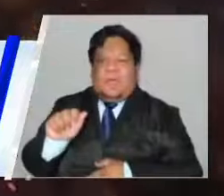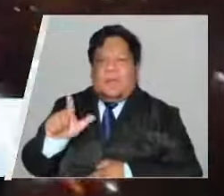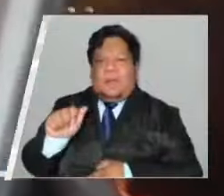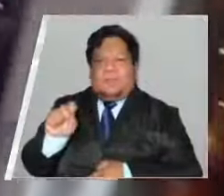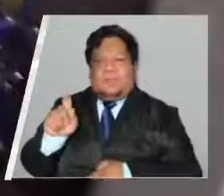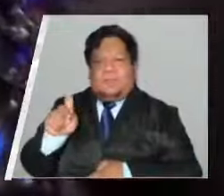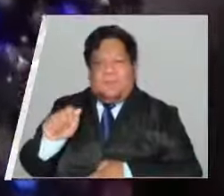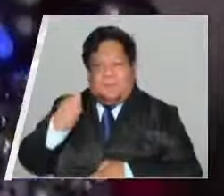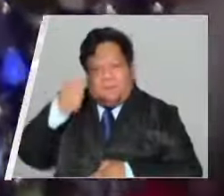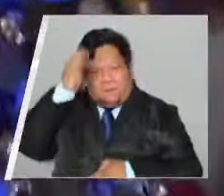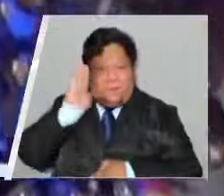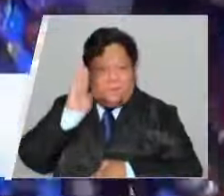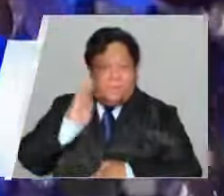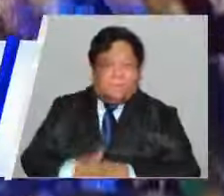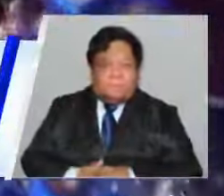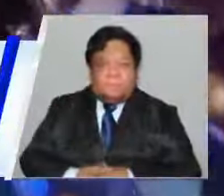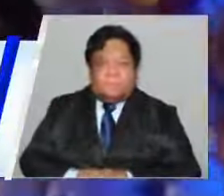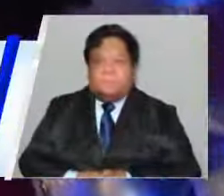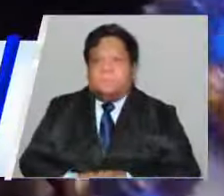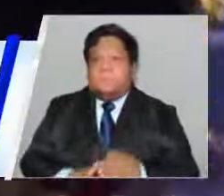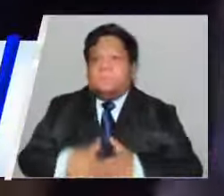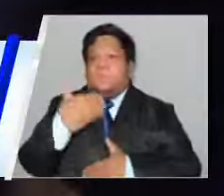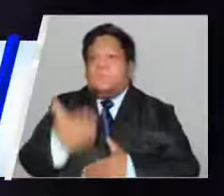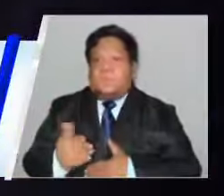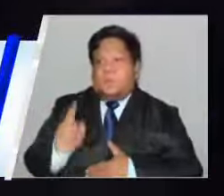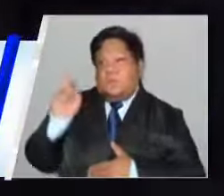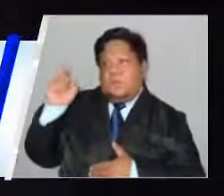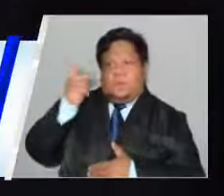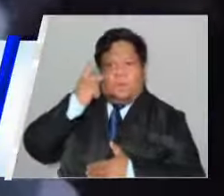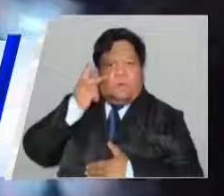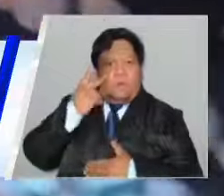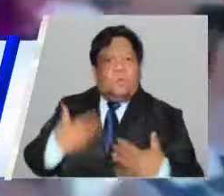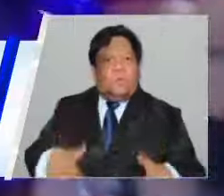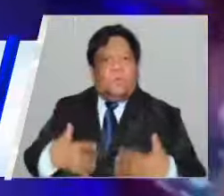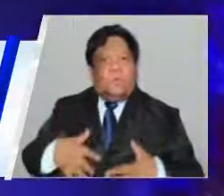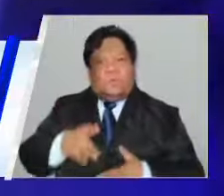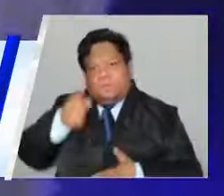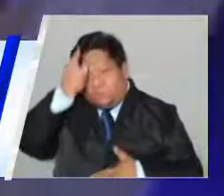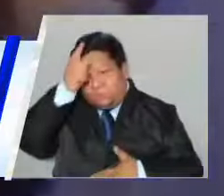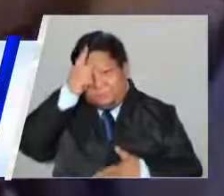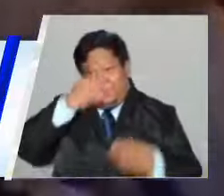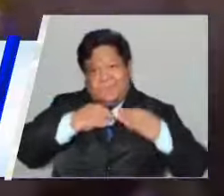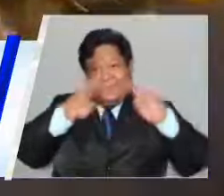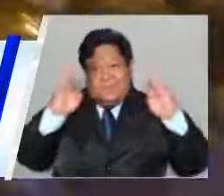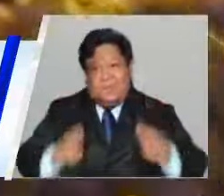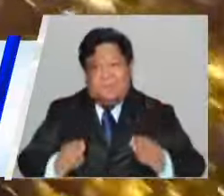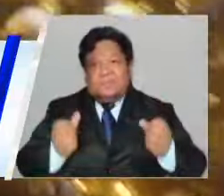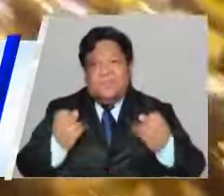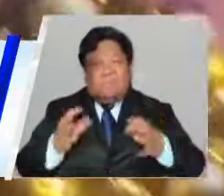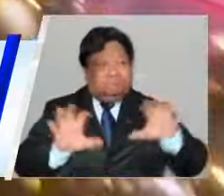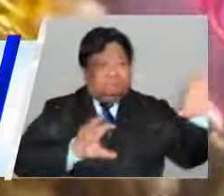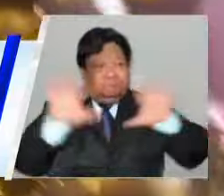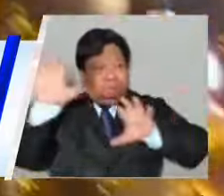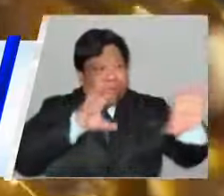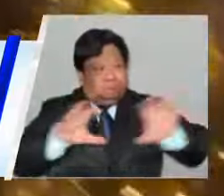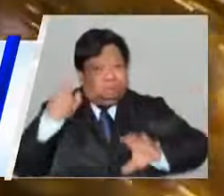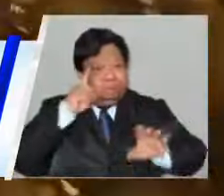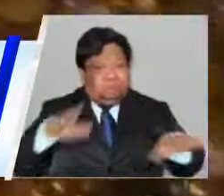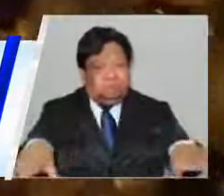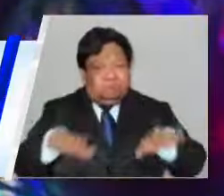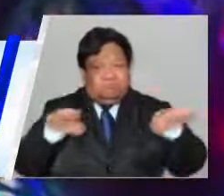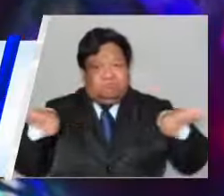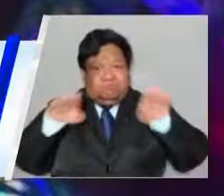Shining, shimmering, splendid naman ang record-breaking na Christmas decoration ng isang tahanan sa Germany. Mahigit 600 kasi ang nakadisplay nilang Christmas